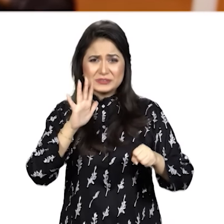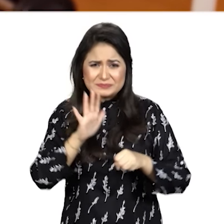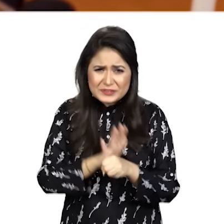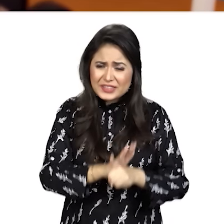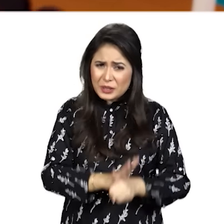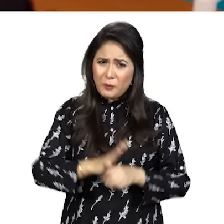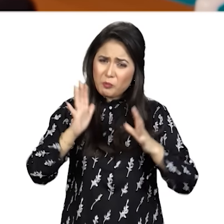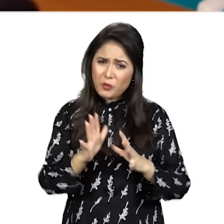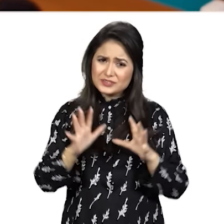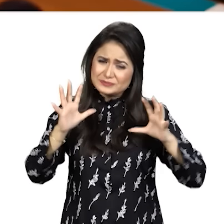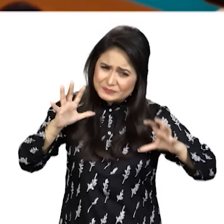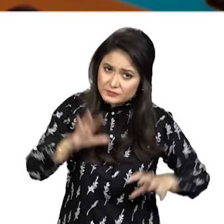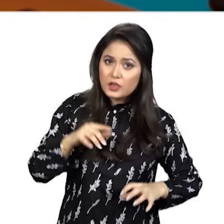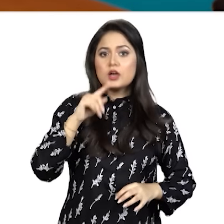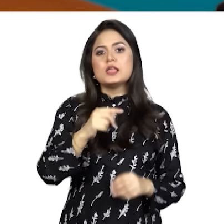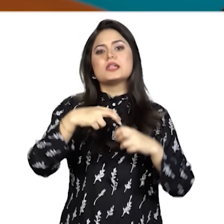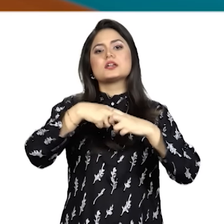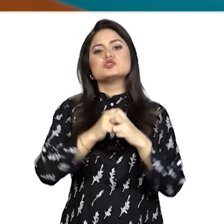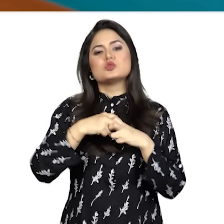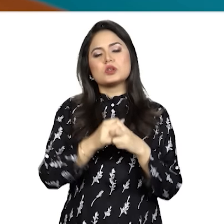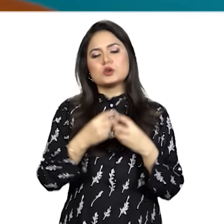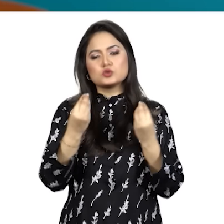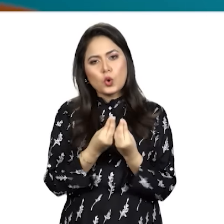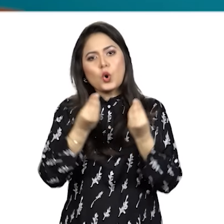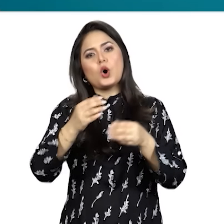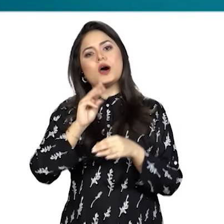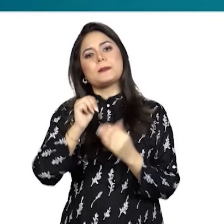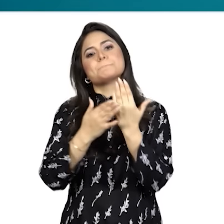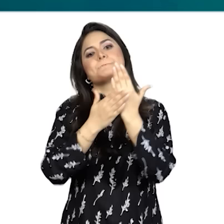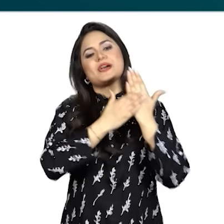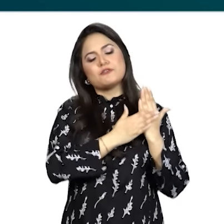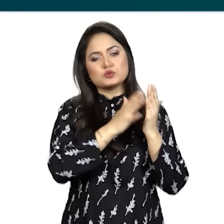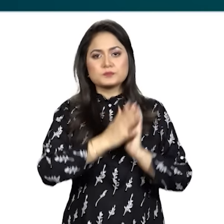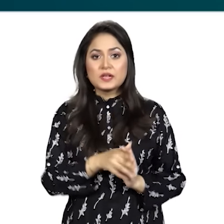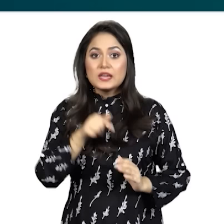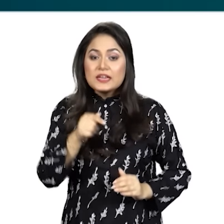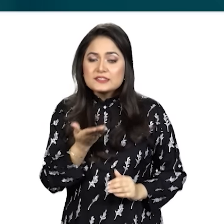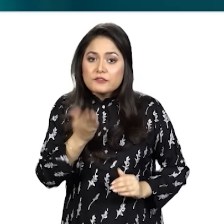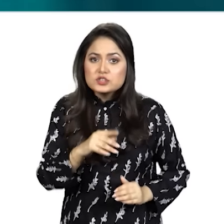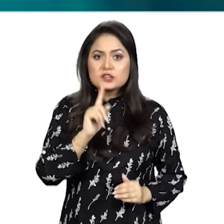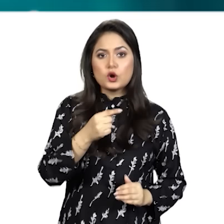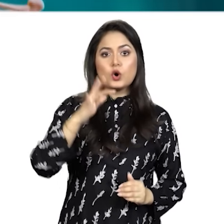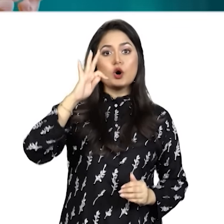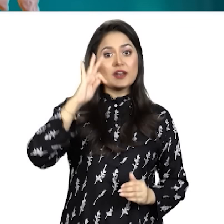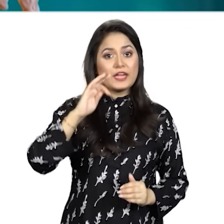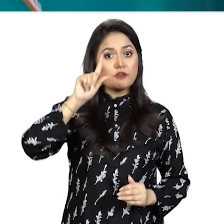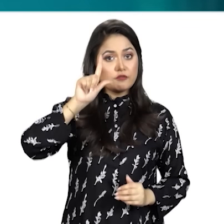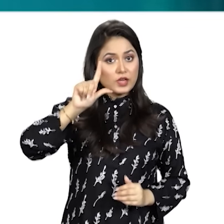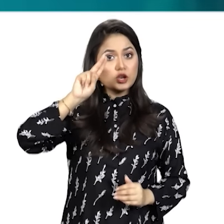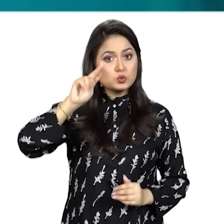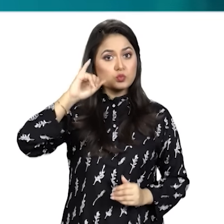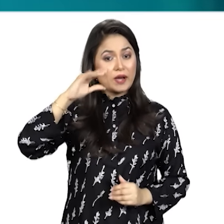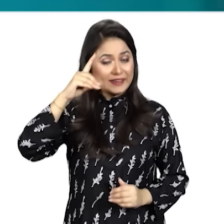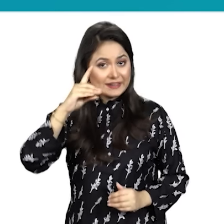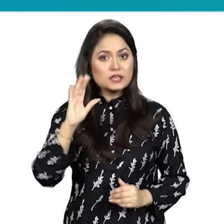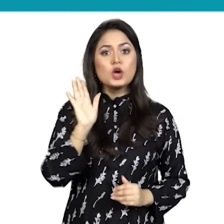मादा अपनी हियत तब्दील करके जोड़ों के ढांचे को इजाफी तहफ़्फ़ुज़ फराहम करता है। इसके अलावा साइनोवेल फ्लूइड जोड़ों को अहम ग़िज़ाई